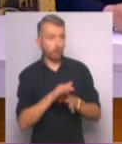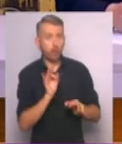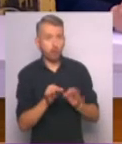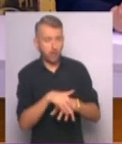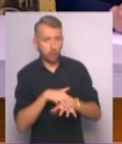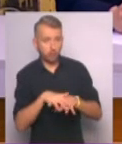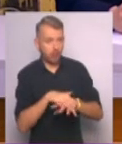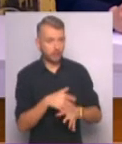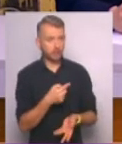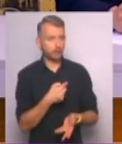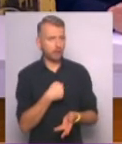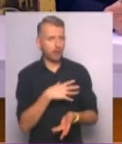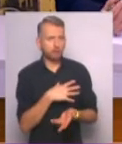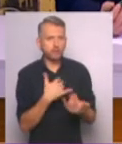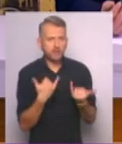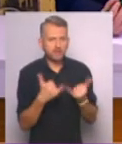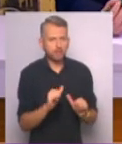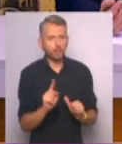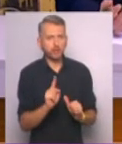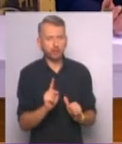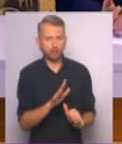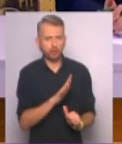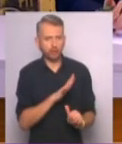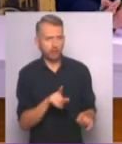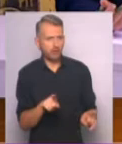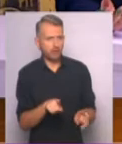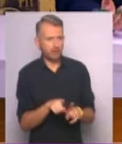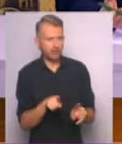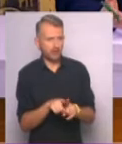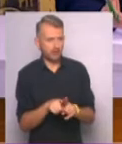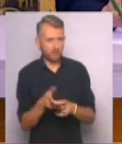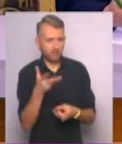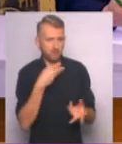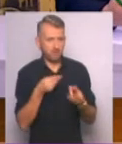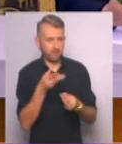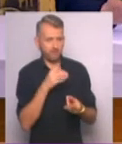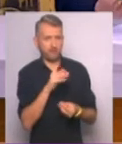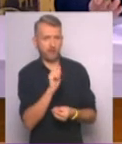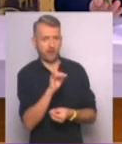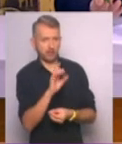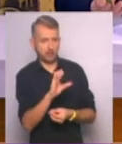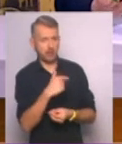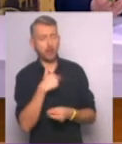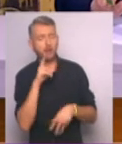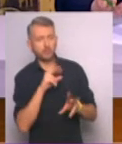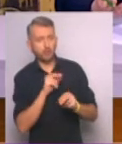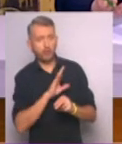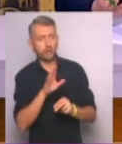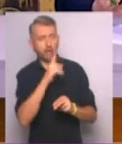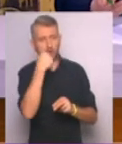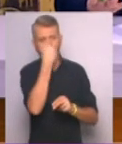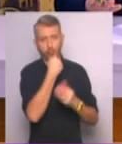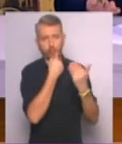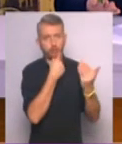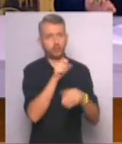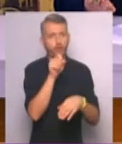громадськість, і я була дуже здивована, що було влаштовано такий фарс. Я сподіваюся, що це було не за особистою вказівкою